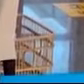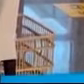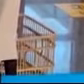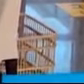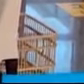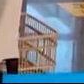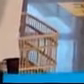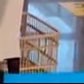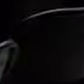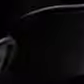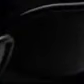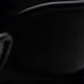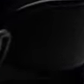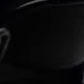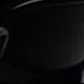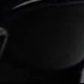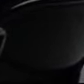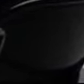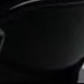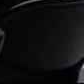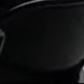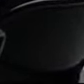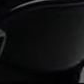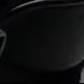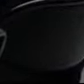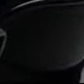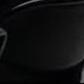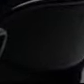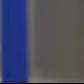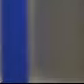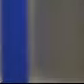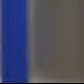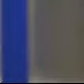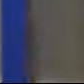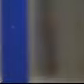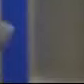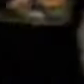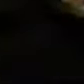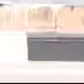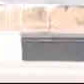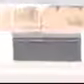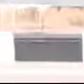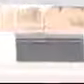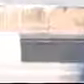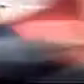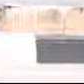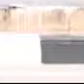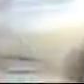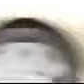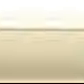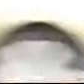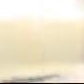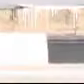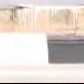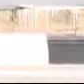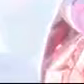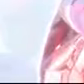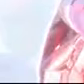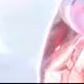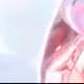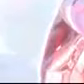กับเหตุการณ์ที่ทุกคนไม่คาดคิดจะสร้างมิ